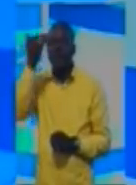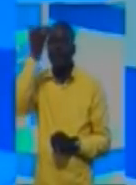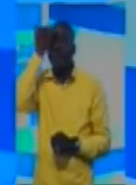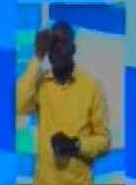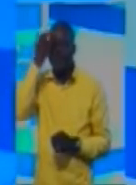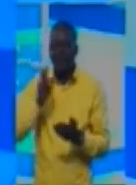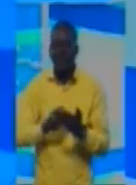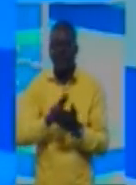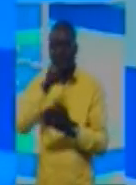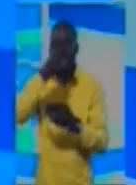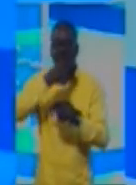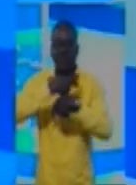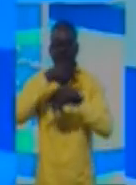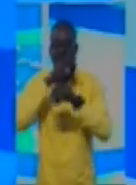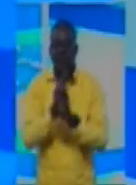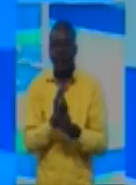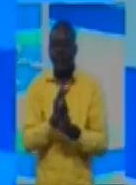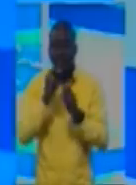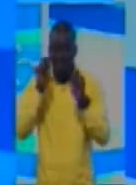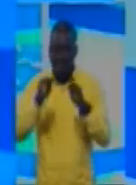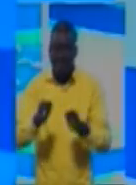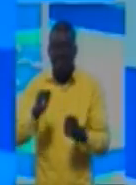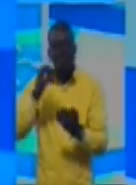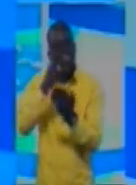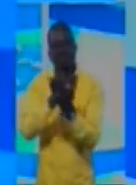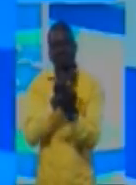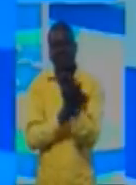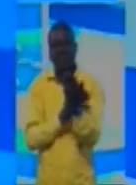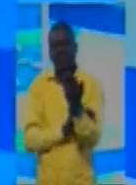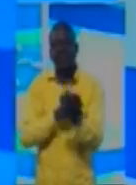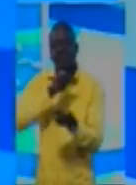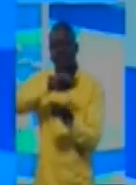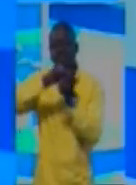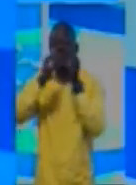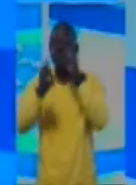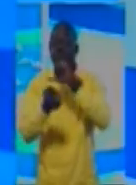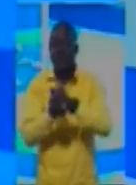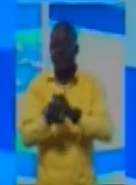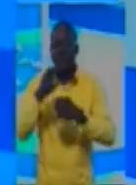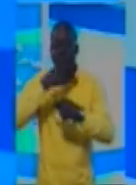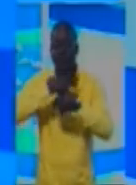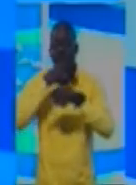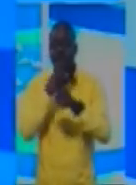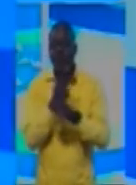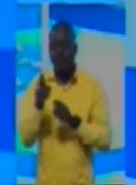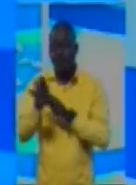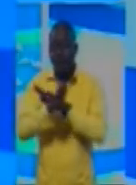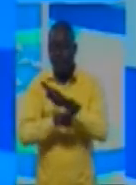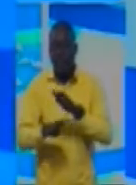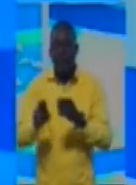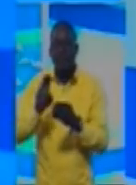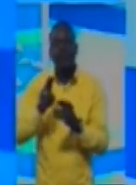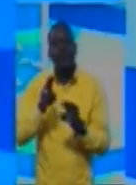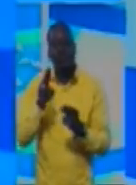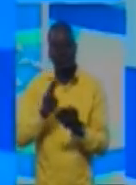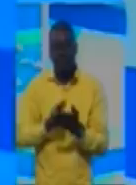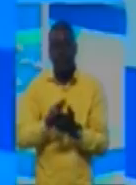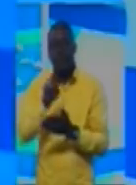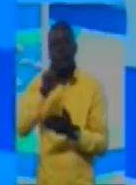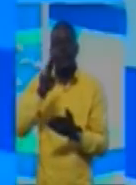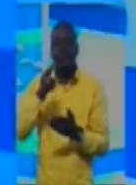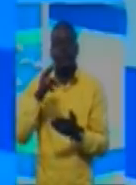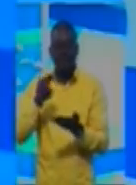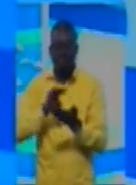l'utilisation de ce produit pourrait contribuer à améliorer la transformation des produits à base de cette huile, notamment le savon.